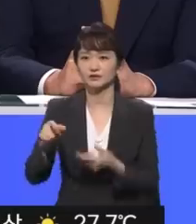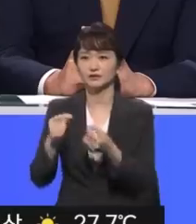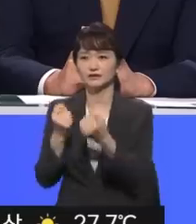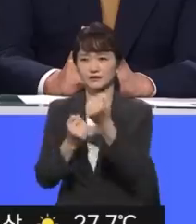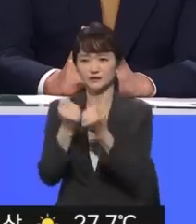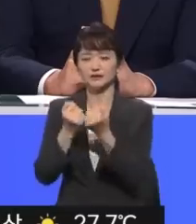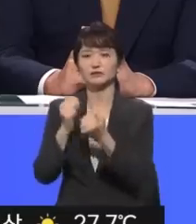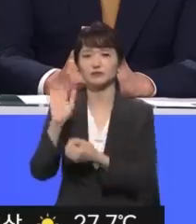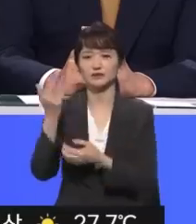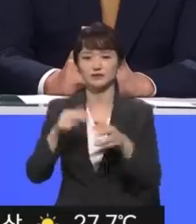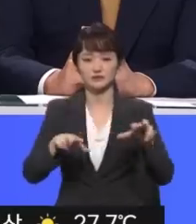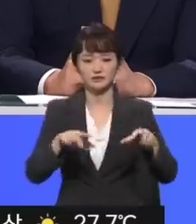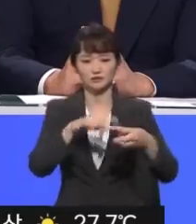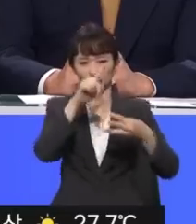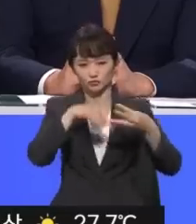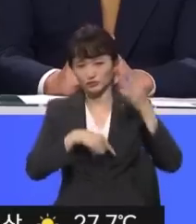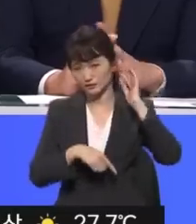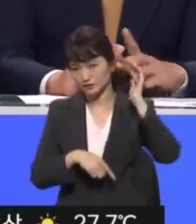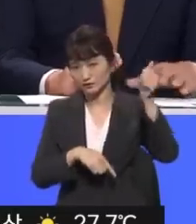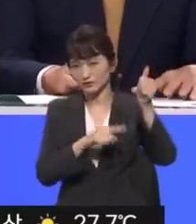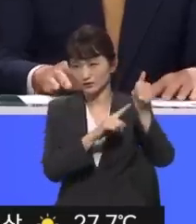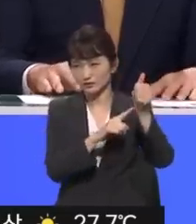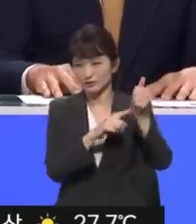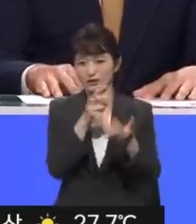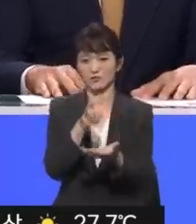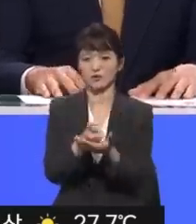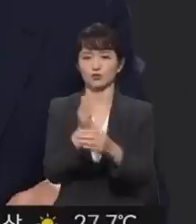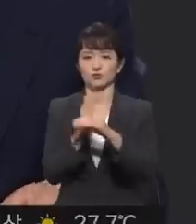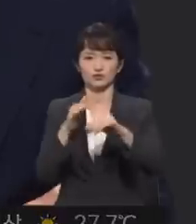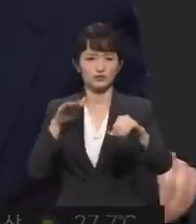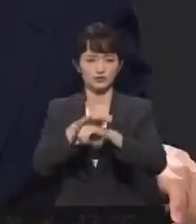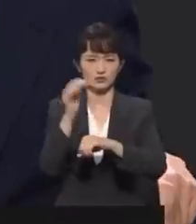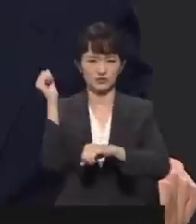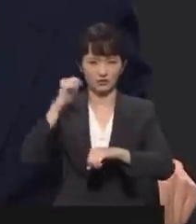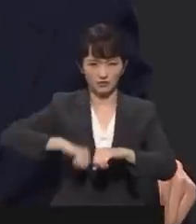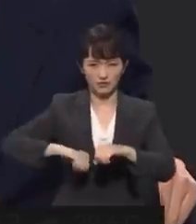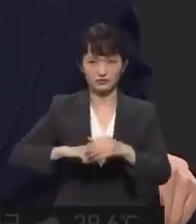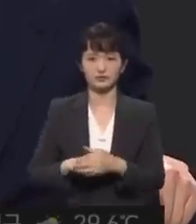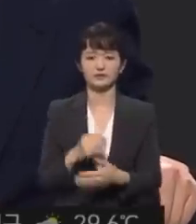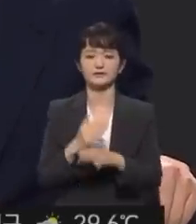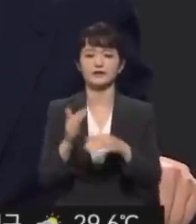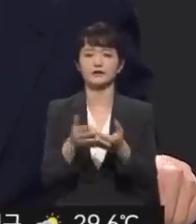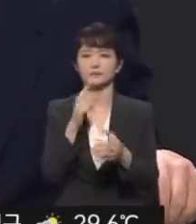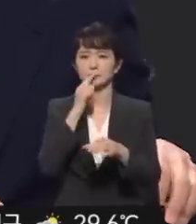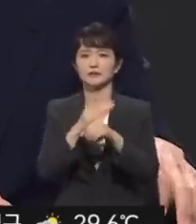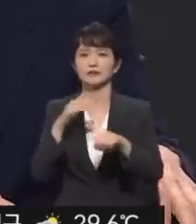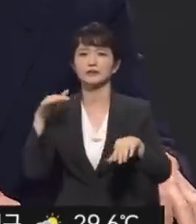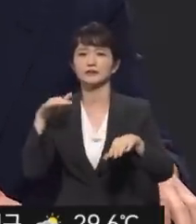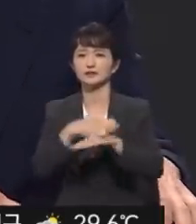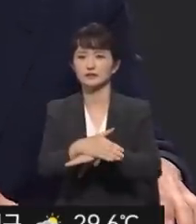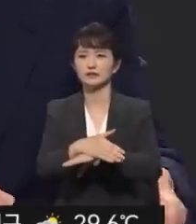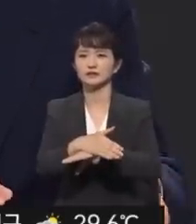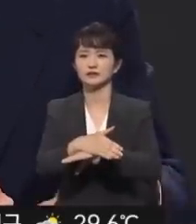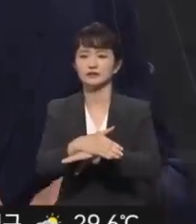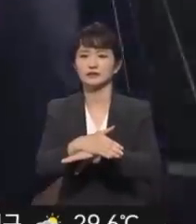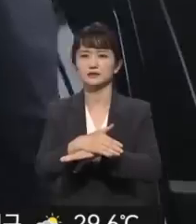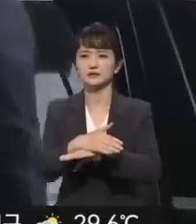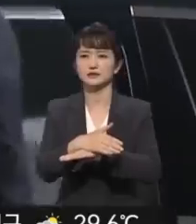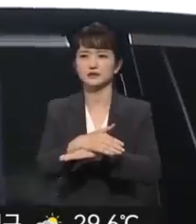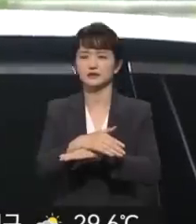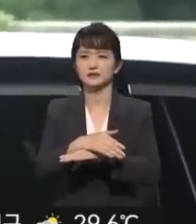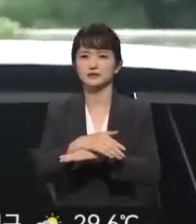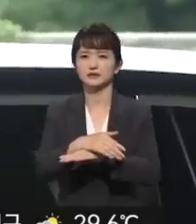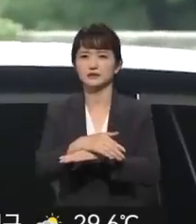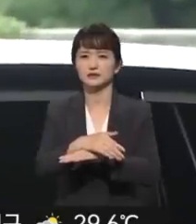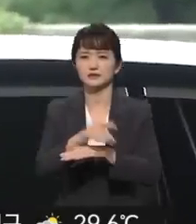지금이라도 여성을 대통령이 법치를 입안하고 정당 민주주의 와 민주적 정당 질서의 기본을 해친 유녀 깐 들이 만약에